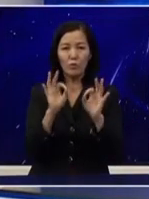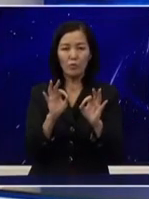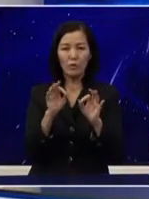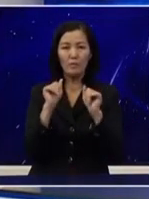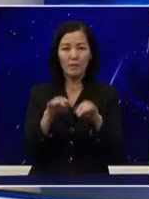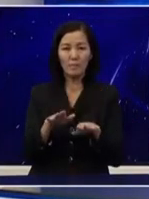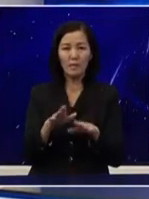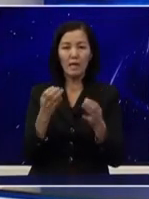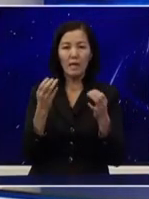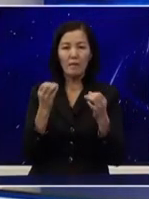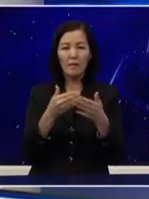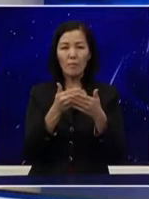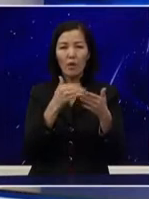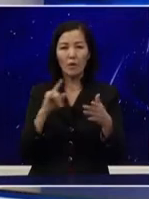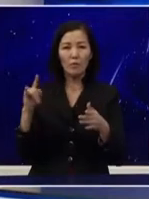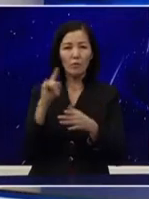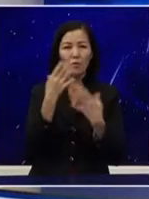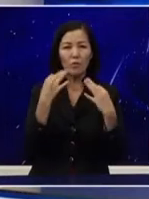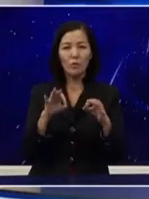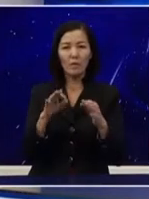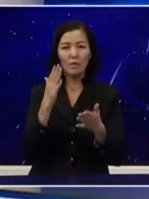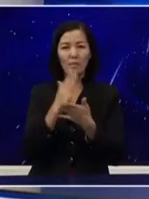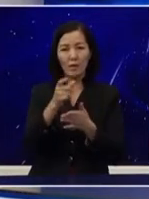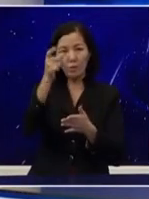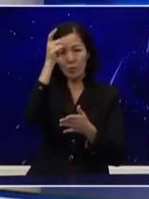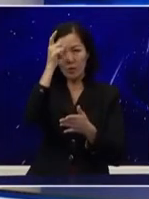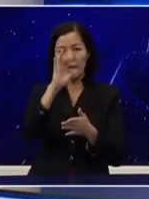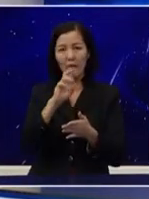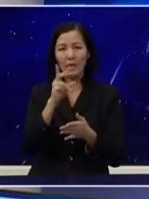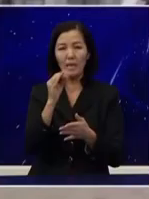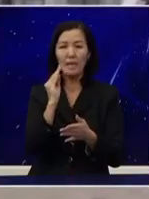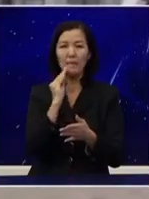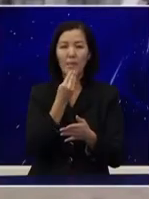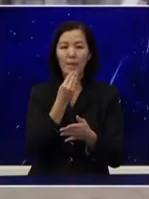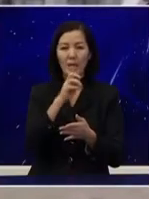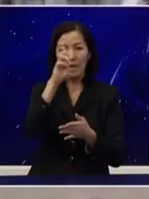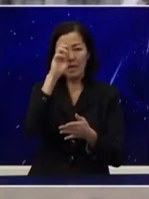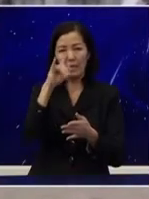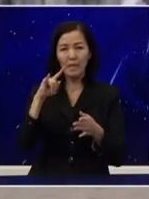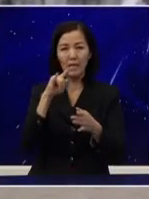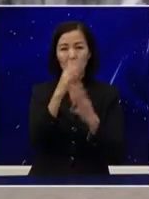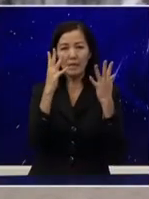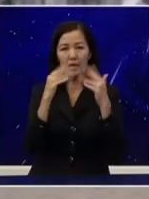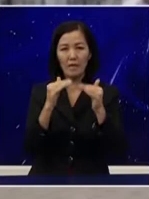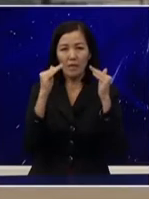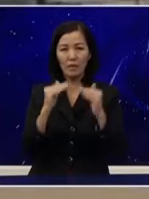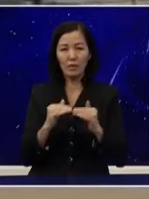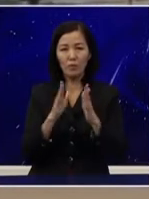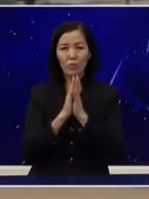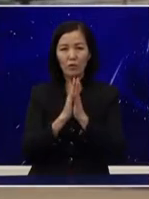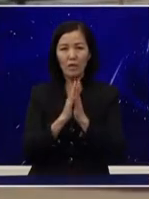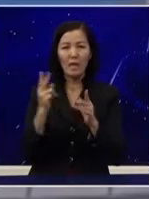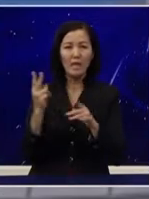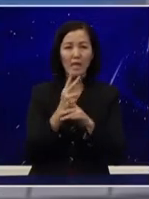есептейді. Одан бөлек осыған дейін ұшуға рұқсаты бар Түркия, Египет сияқты шетелдерге рейстер санын азайтуды сұрады. Екінші